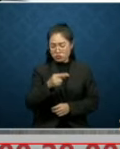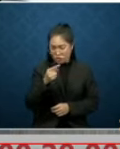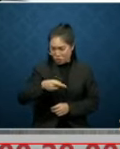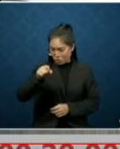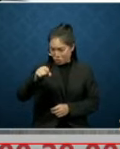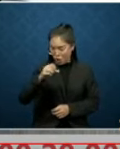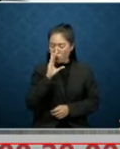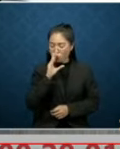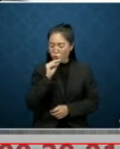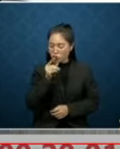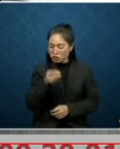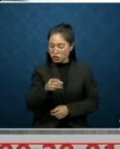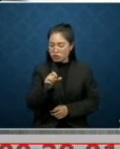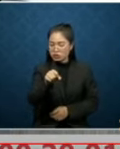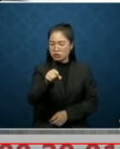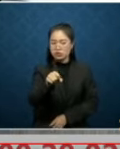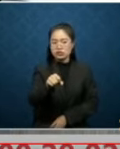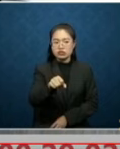ะ